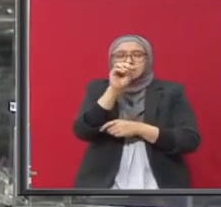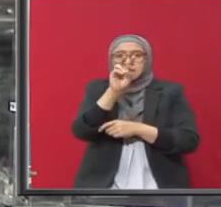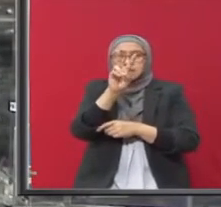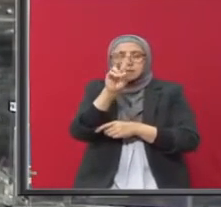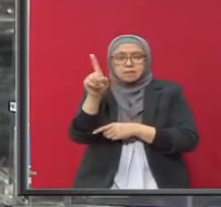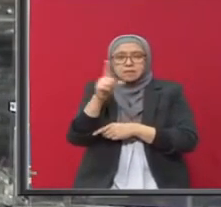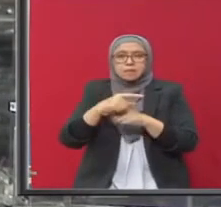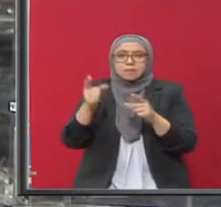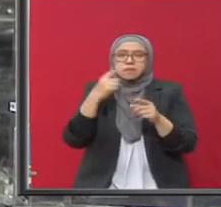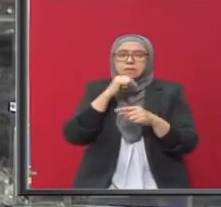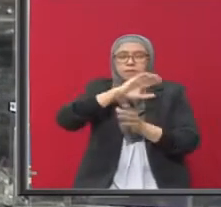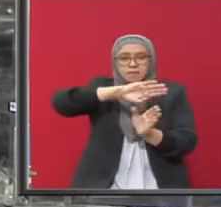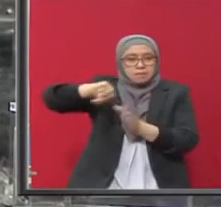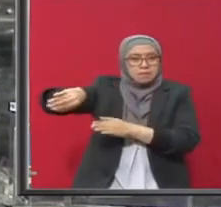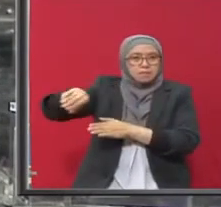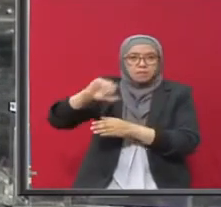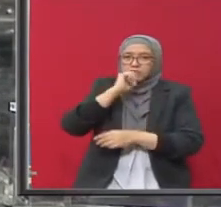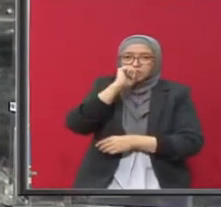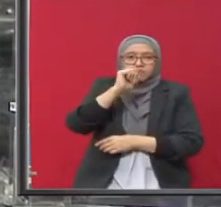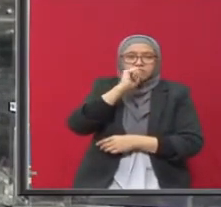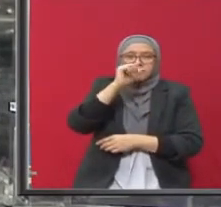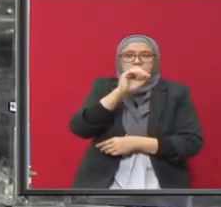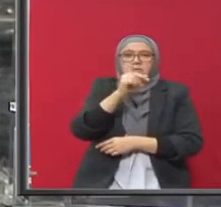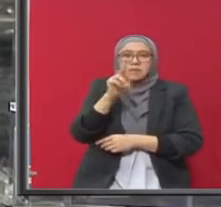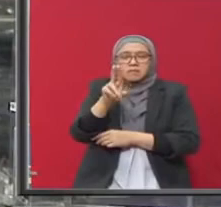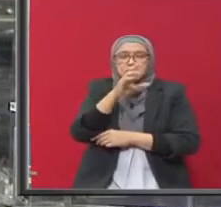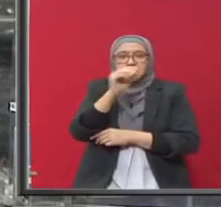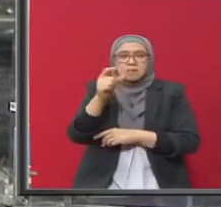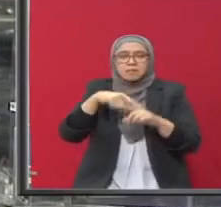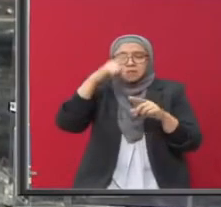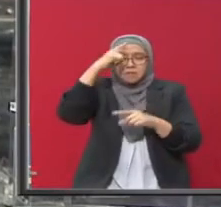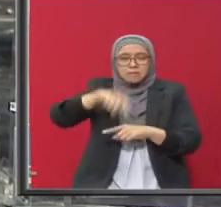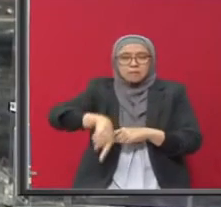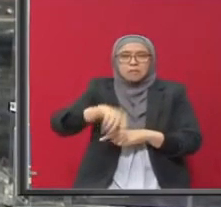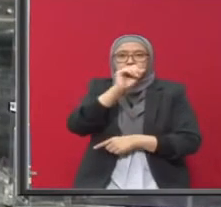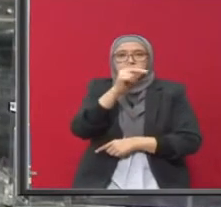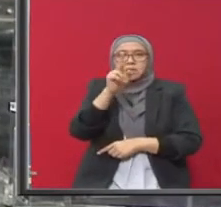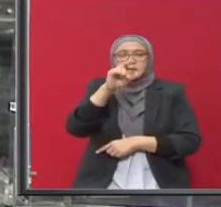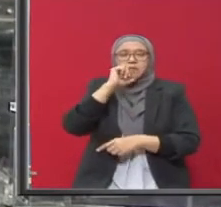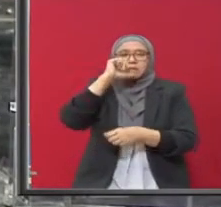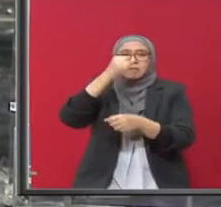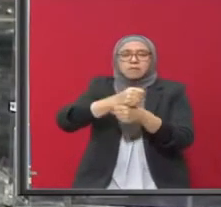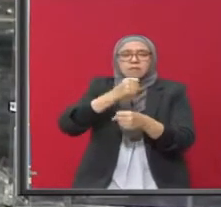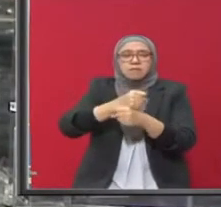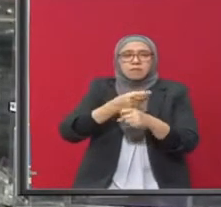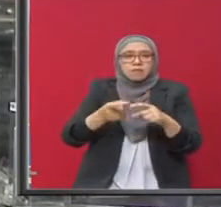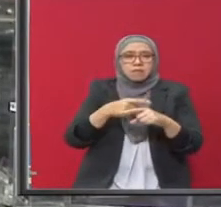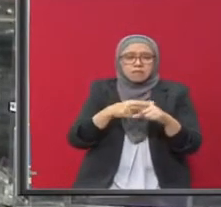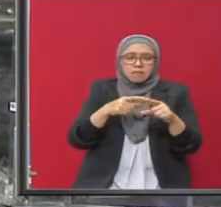OKU tidak berupaya bekerja, dinaikkan kepada RM300 daripada